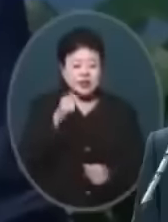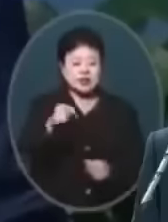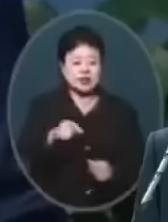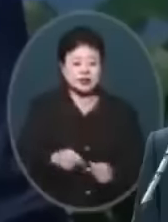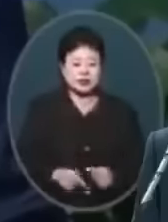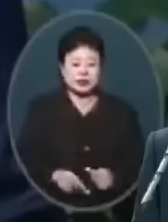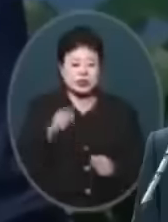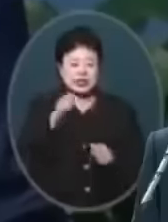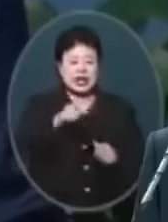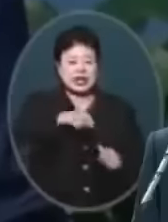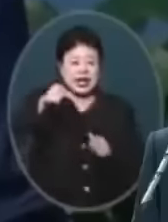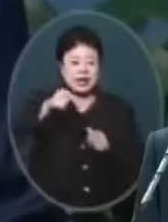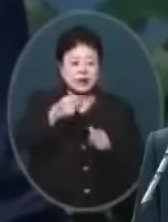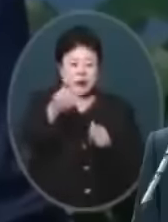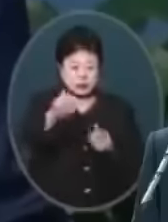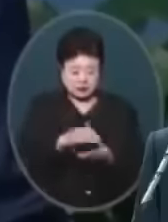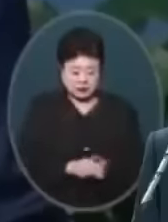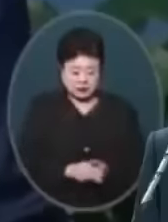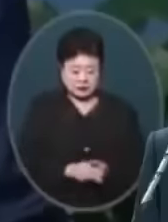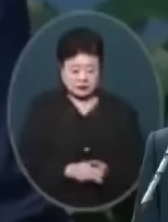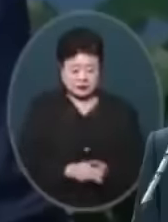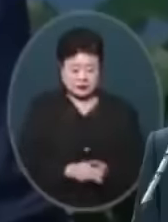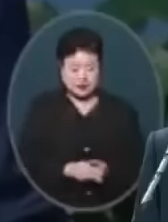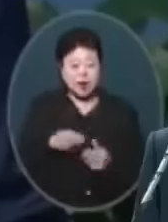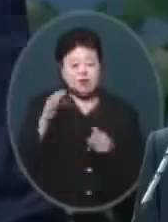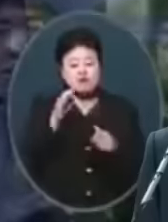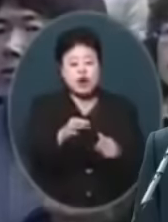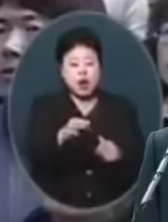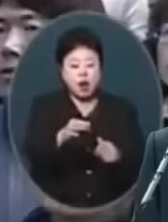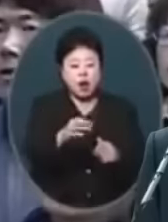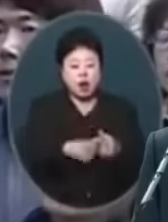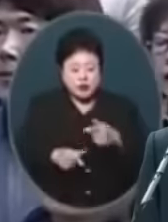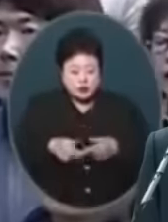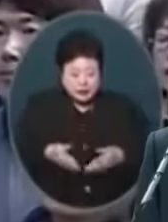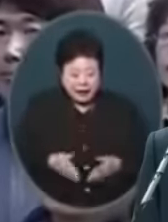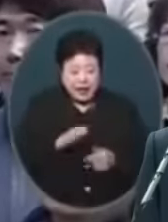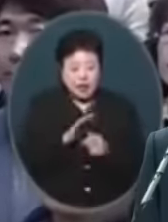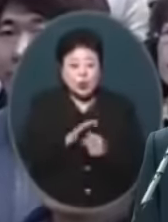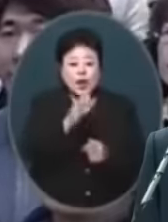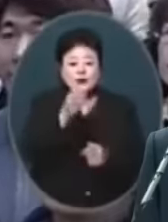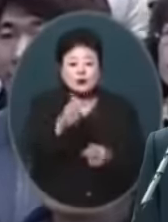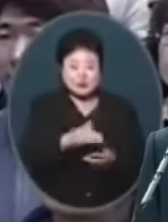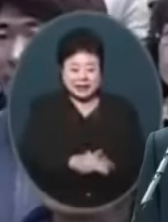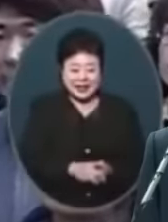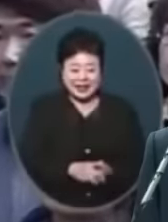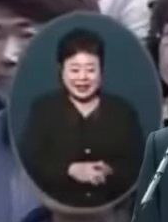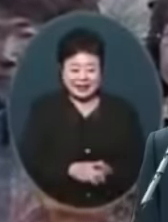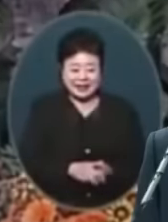여러분을 택해서 여러분을 불러서 거듭나게 한 것입니다.